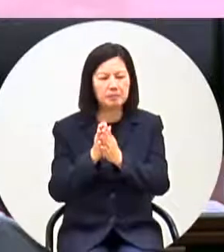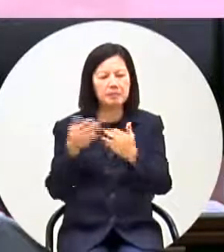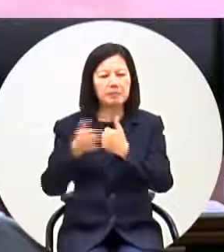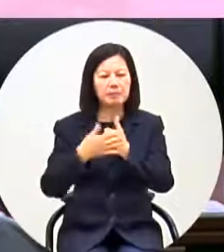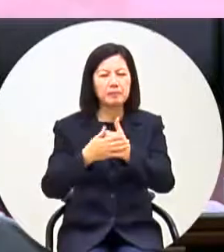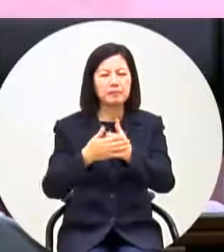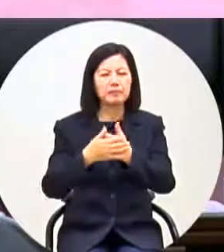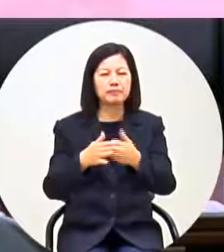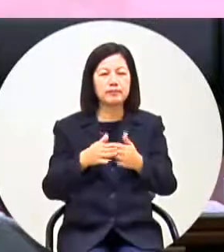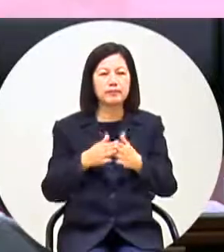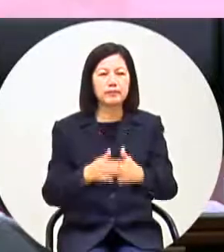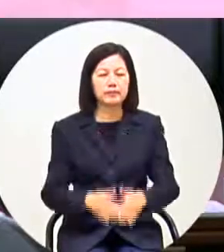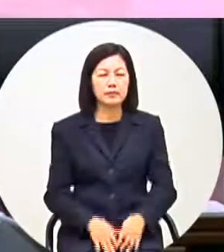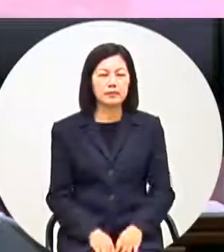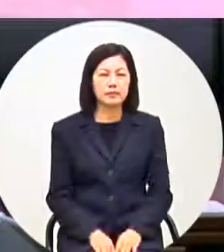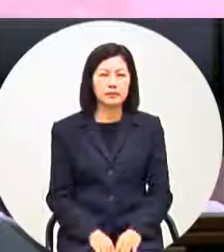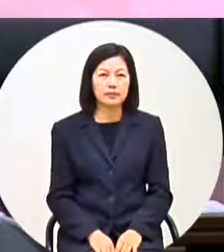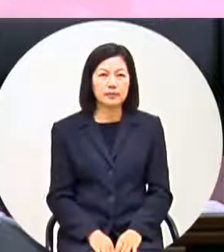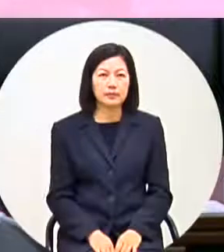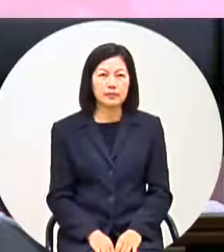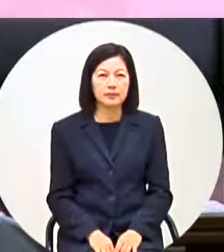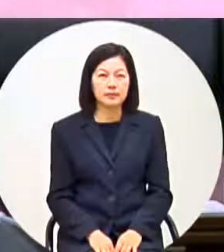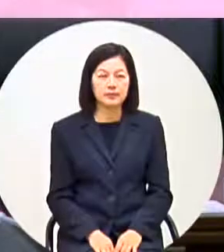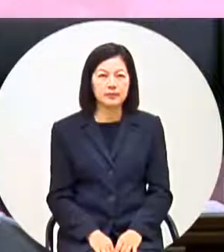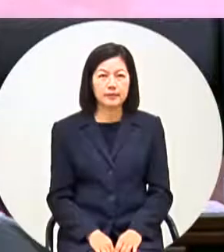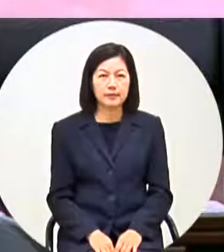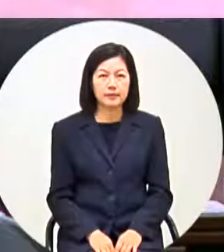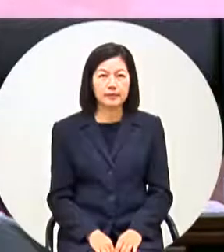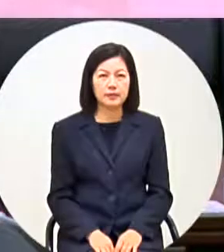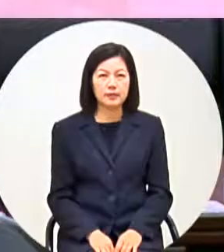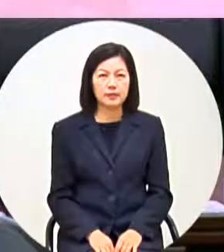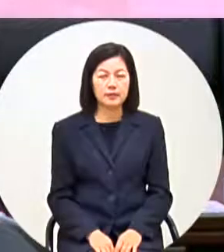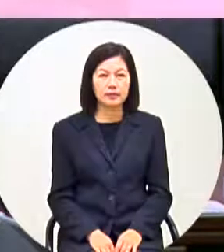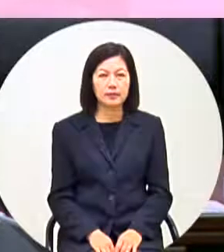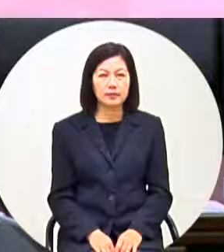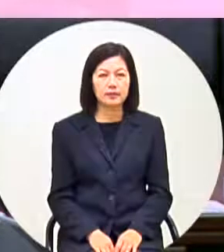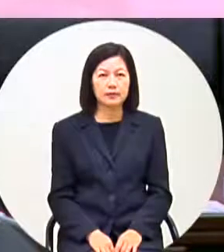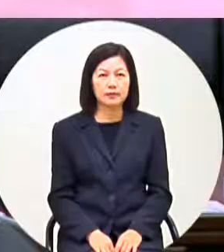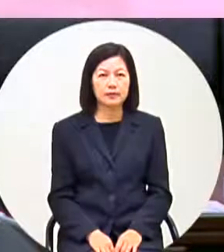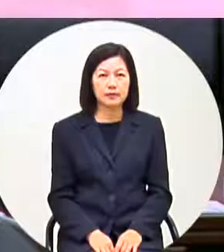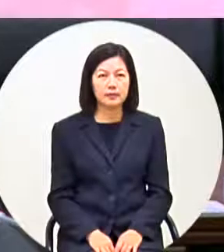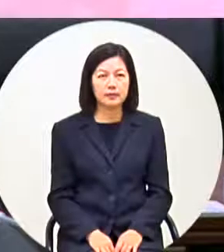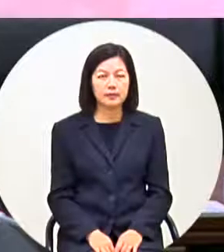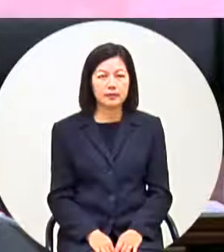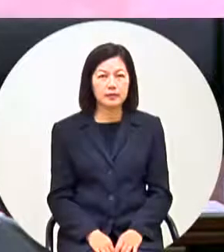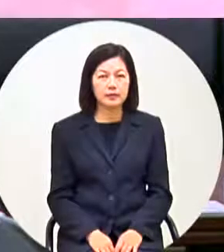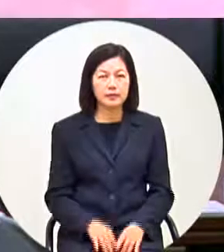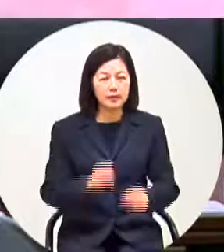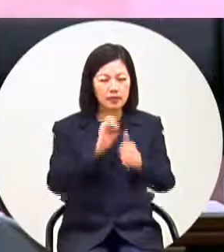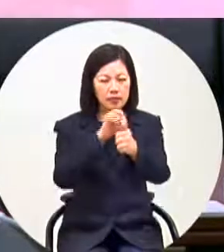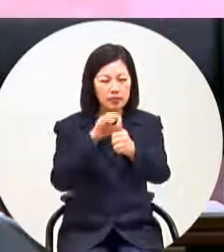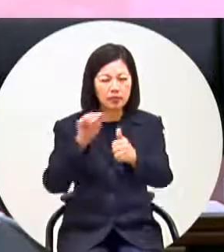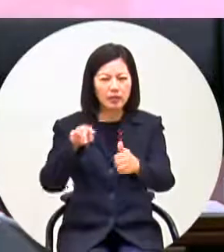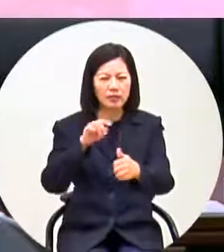与其我们不断要求我们的大家哈节能减碳，那不如说我们可以